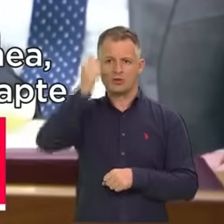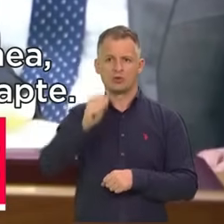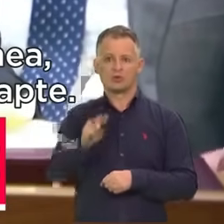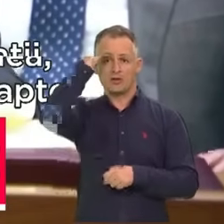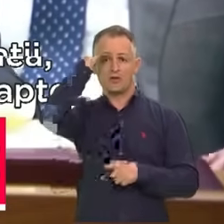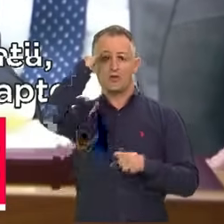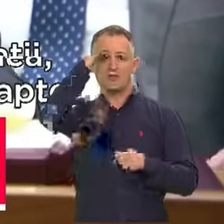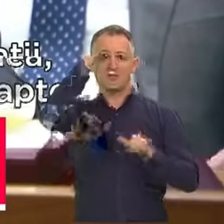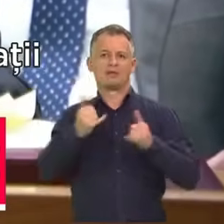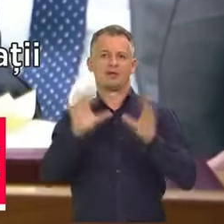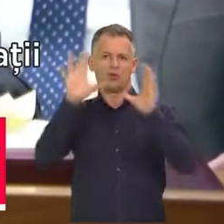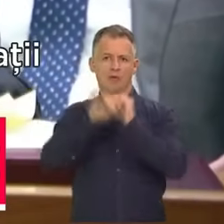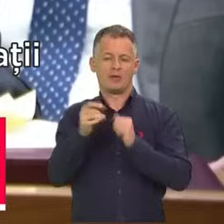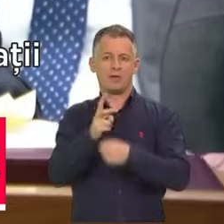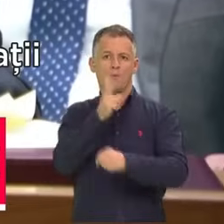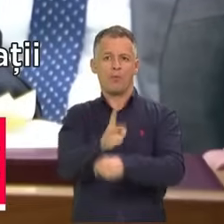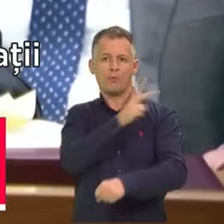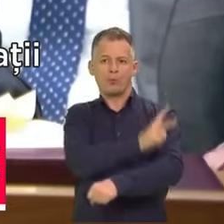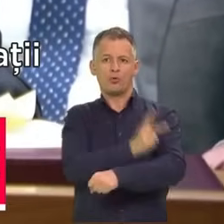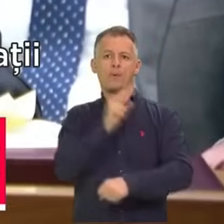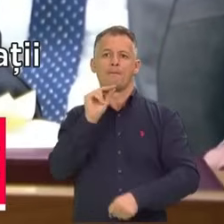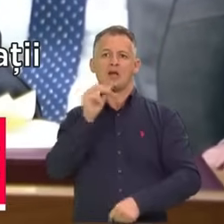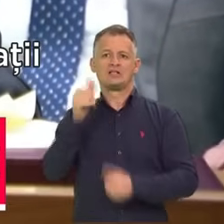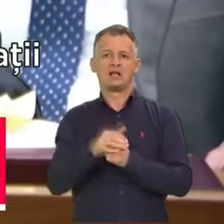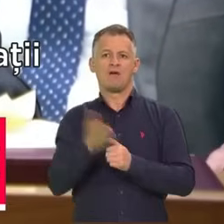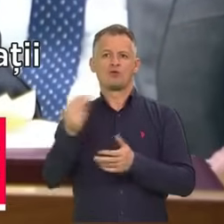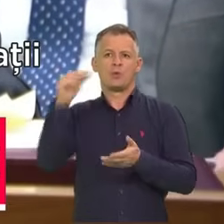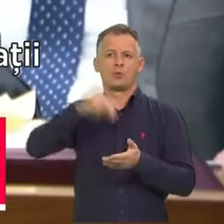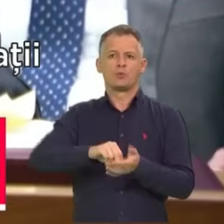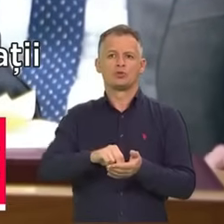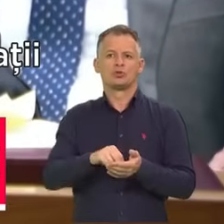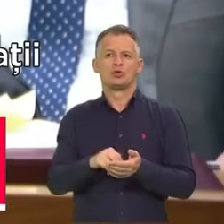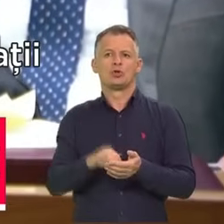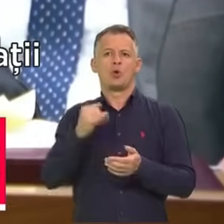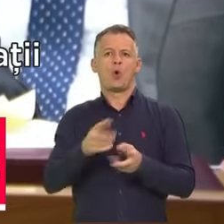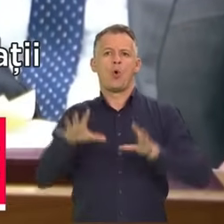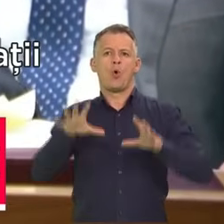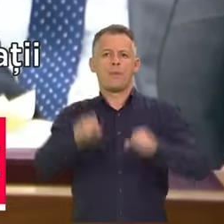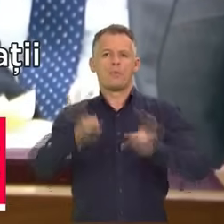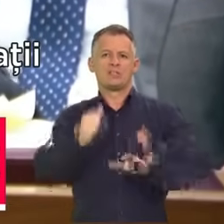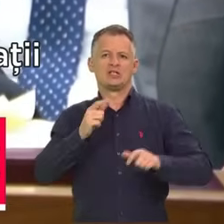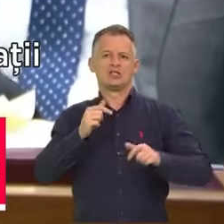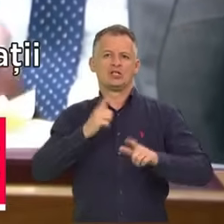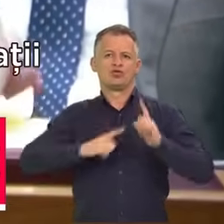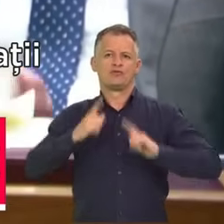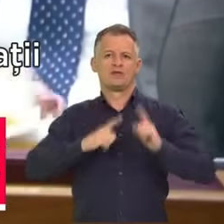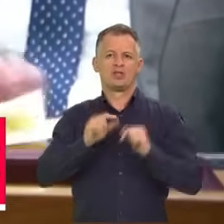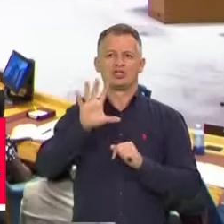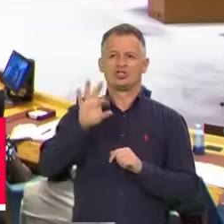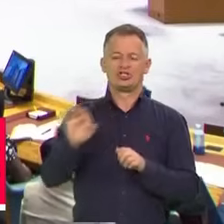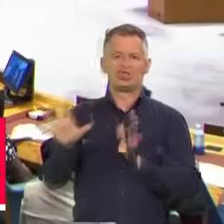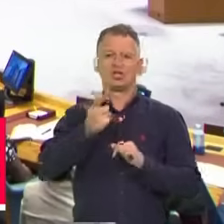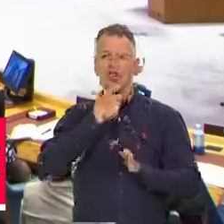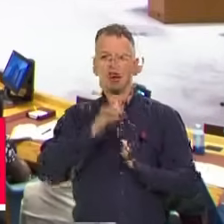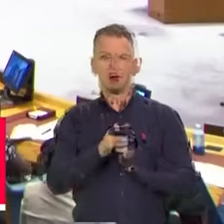not happen in a vacuum. The Palestinian people have been subjected to 56 years of suffocating